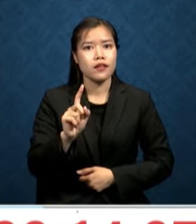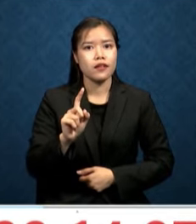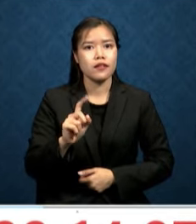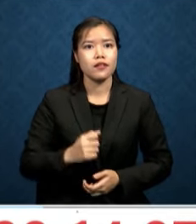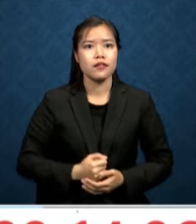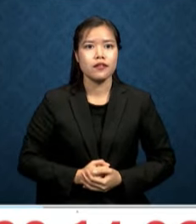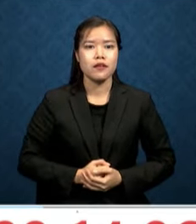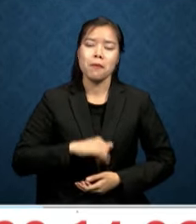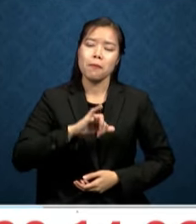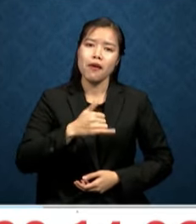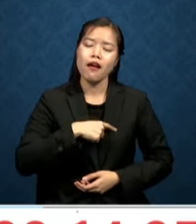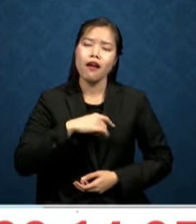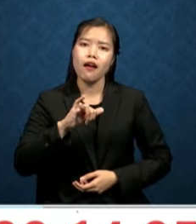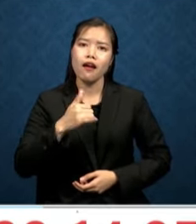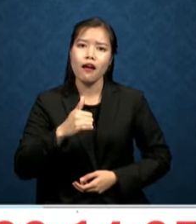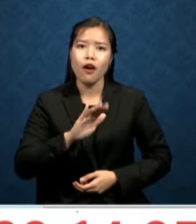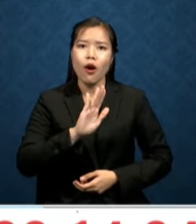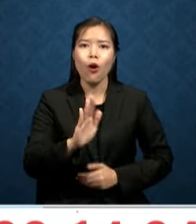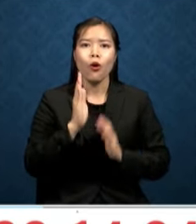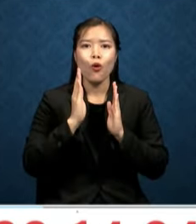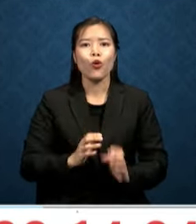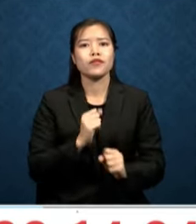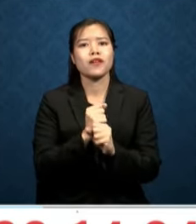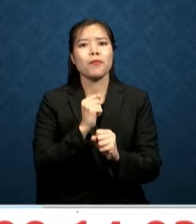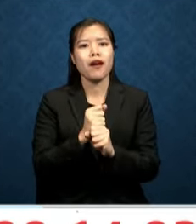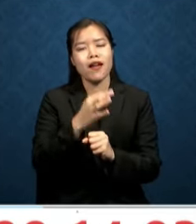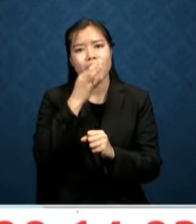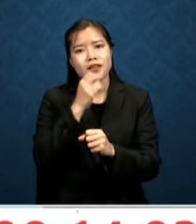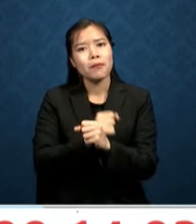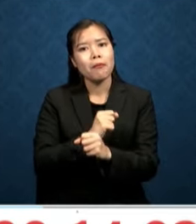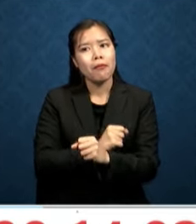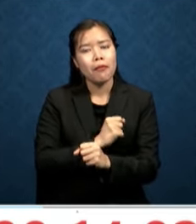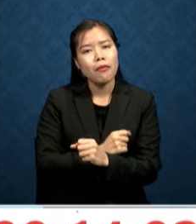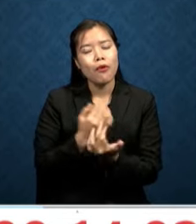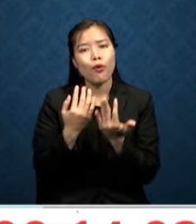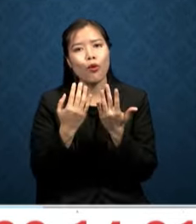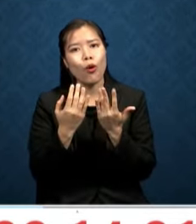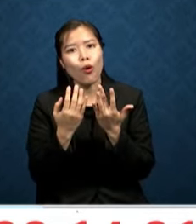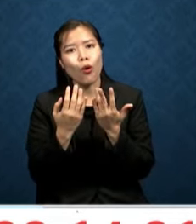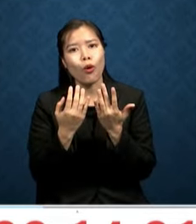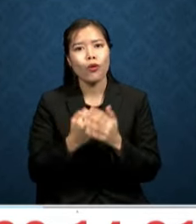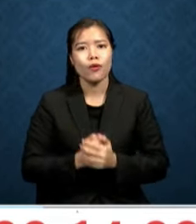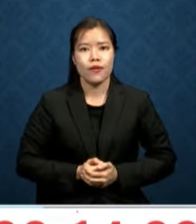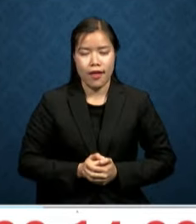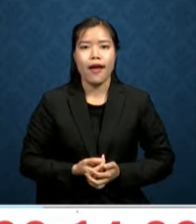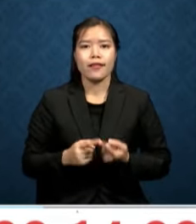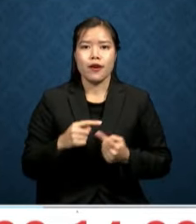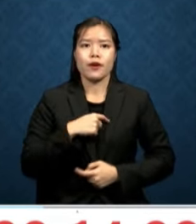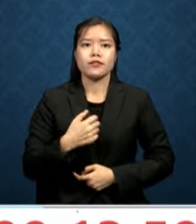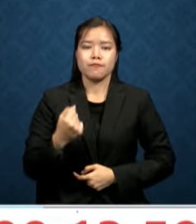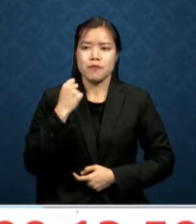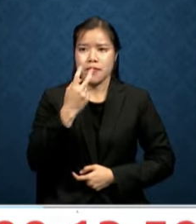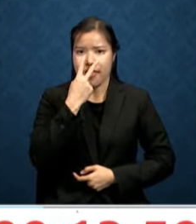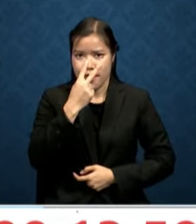ไม่แน่ใจนะฮะของพี่น้องแรงงานที่อาจจะกำลังเฝ้าดูอยู่นะฮะแต่ว่าผมมั่นใจได้เลยว่าผมเห็นถึงความ